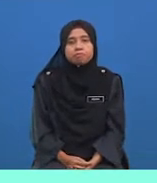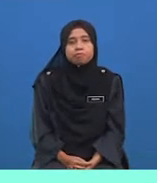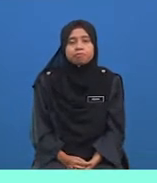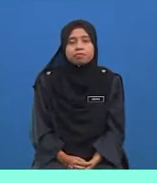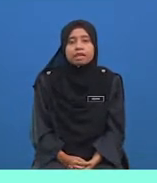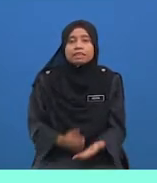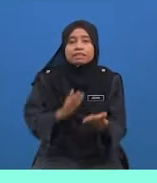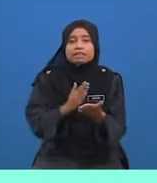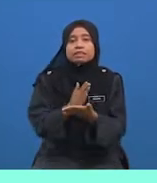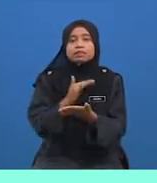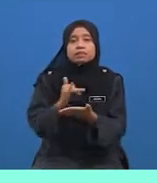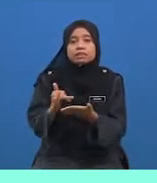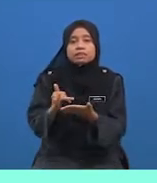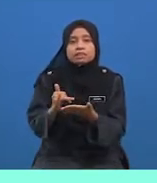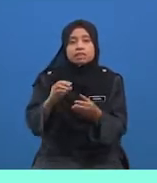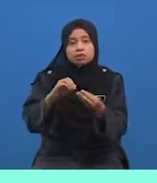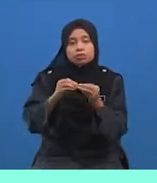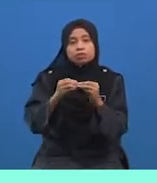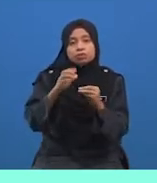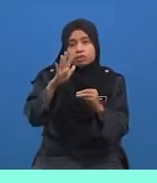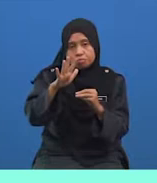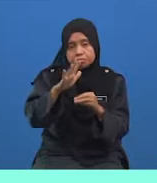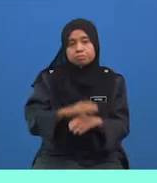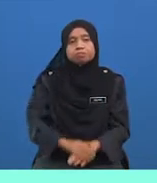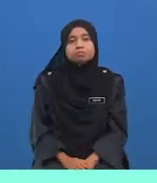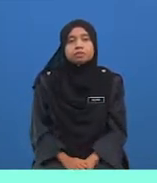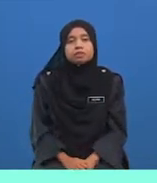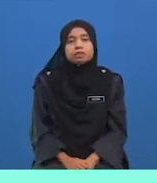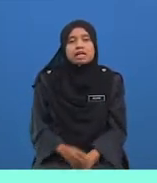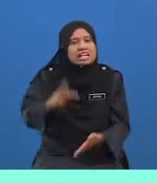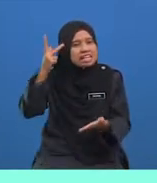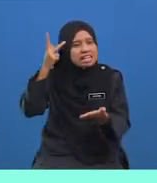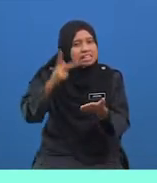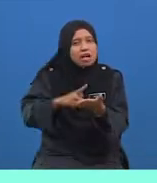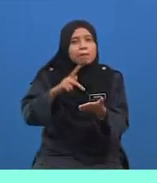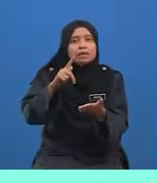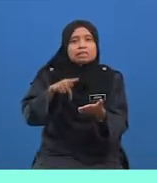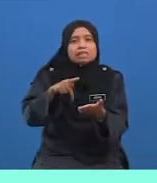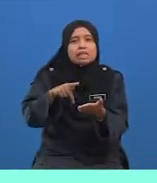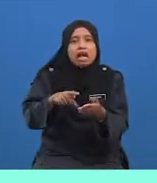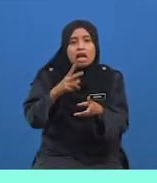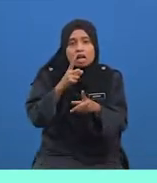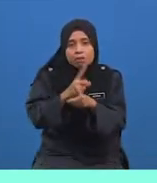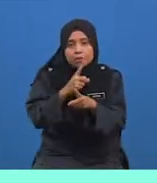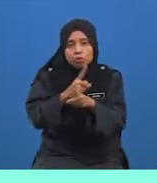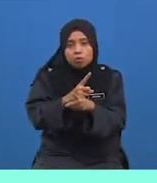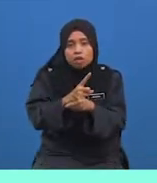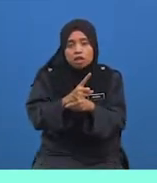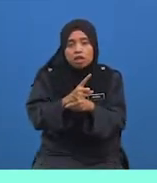Okey, seterusnya etika kelima ialah mengenal pasti kebenaran